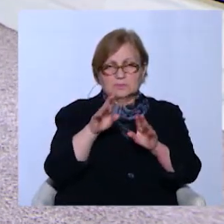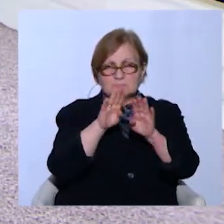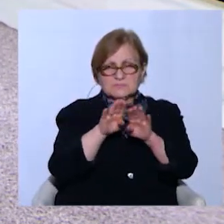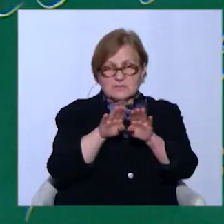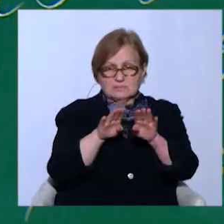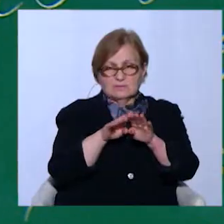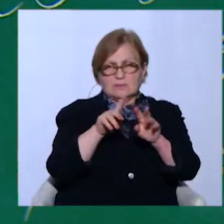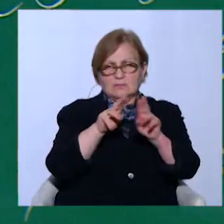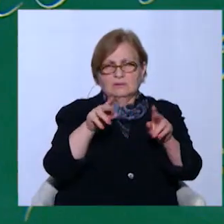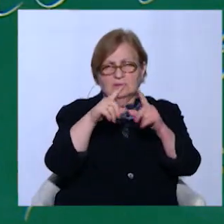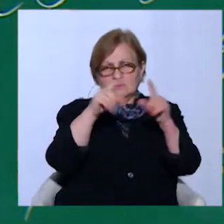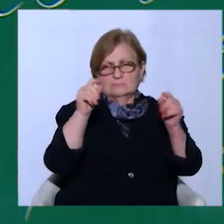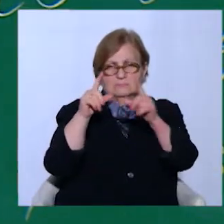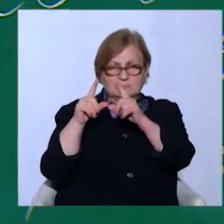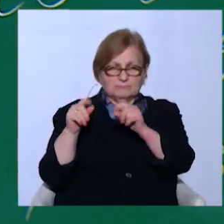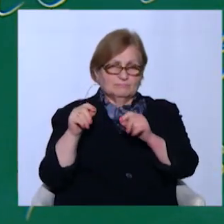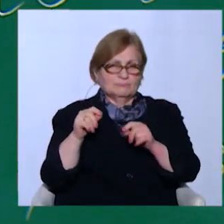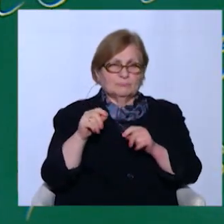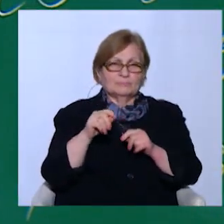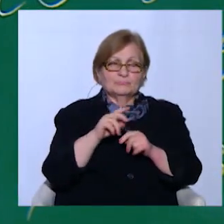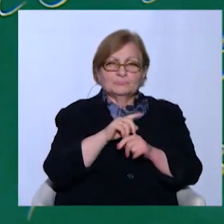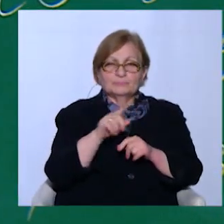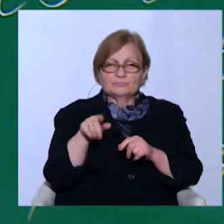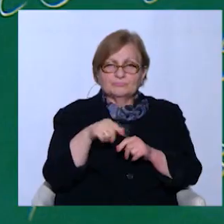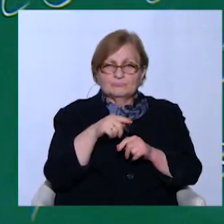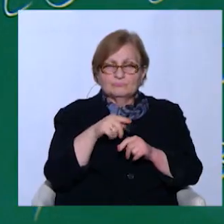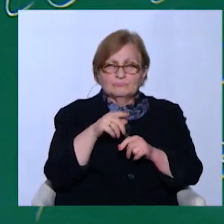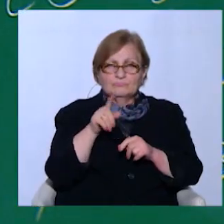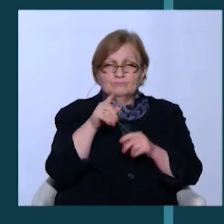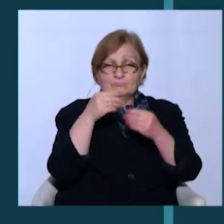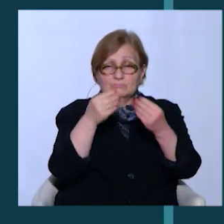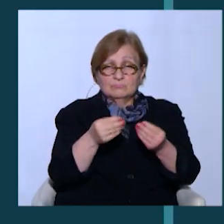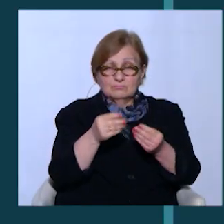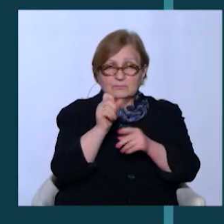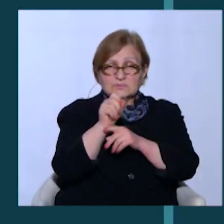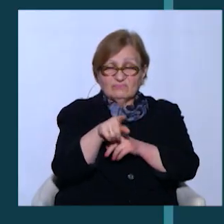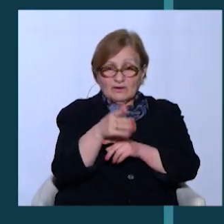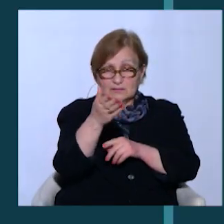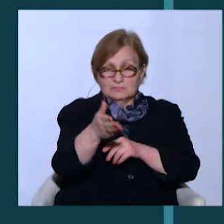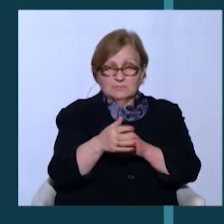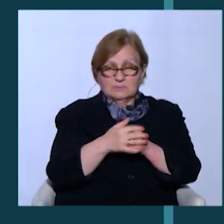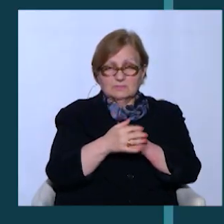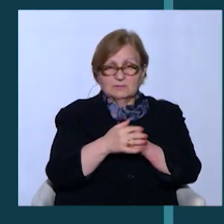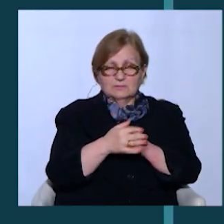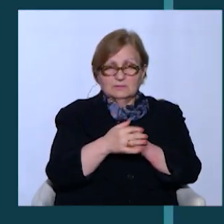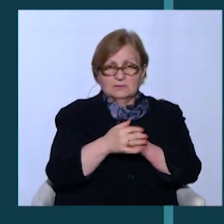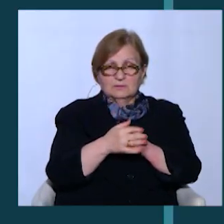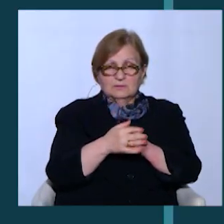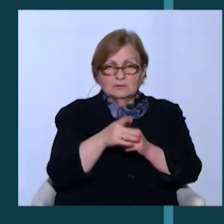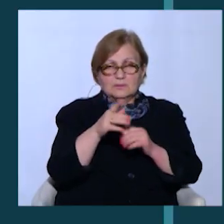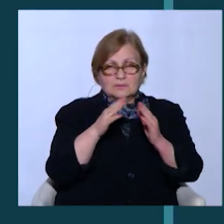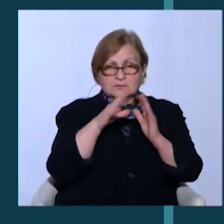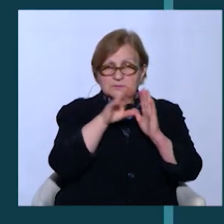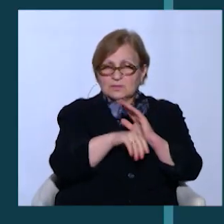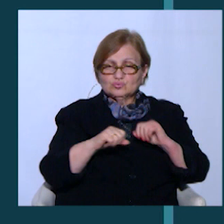ერთი სამკუთხედის ფართობი ისე შეეფარდება მეორეს, როგორც K კვადრატი. მოცემულია დავალება, შეგიძლიათ ესე იგი